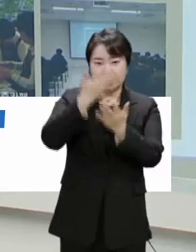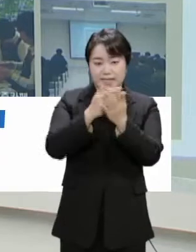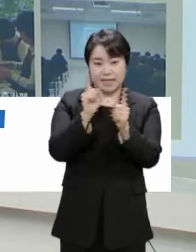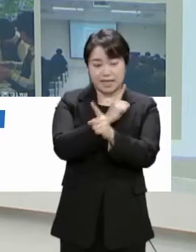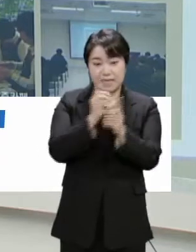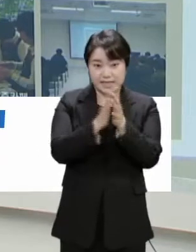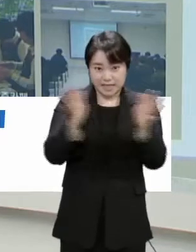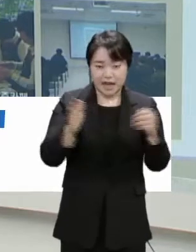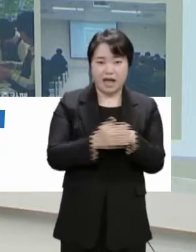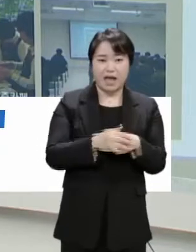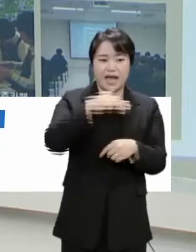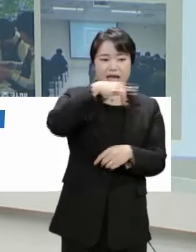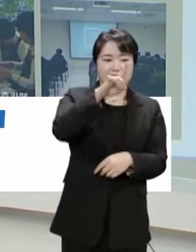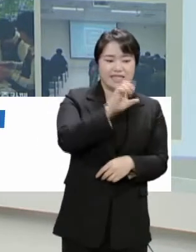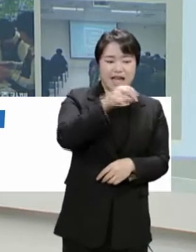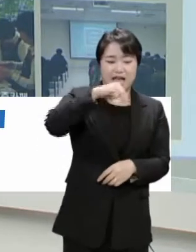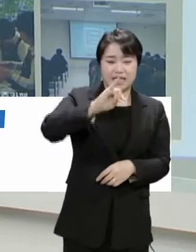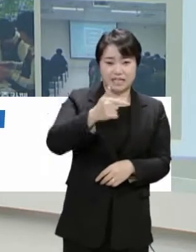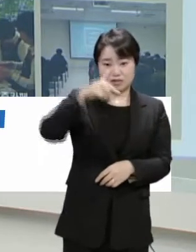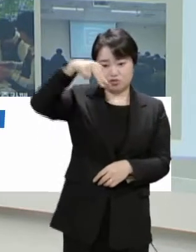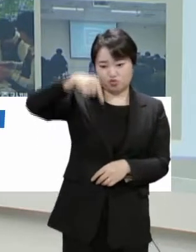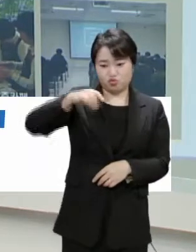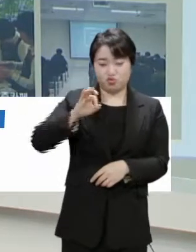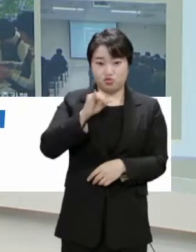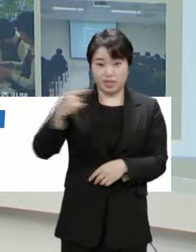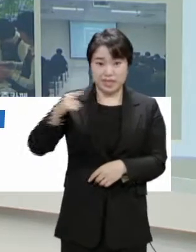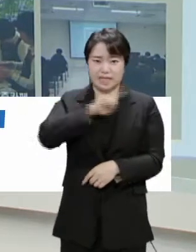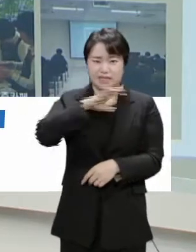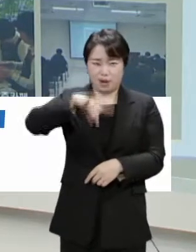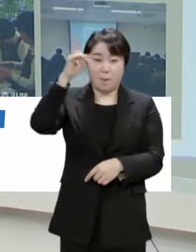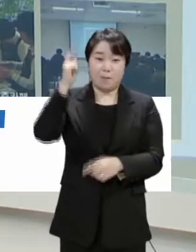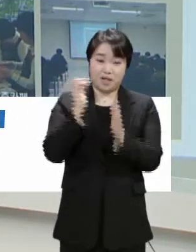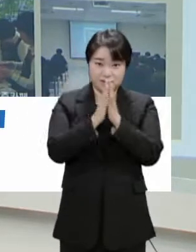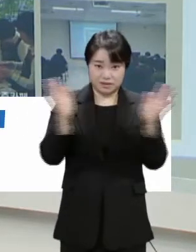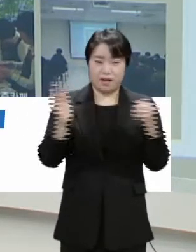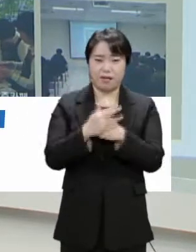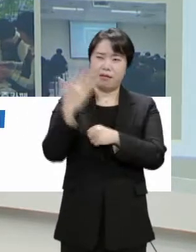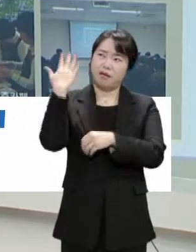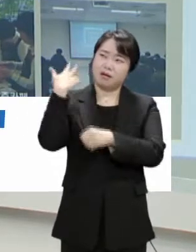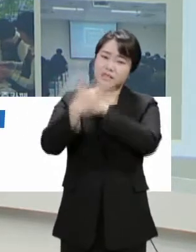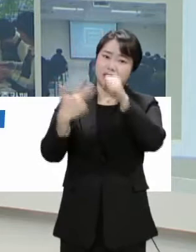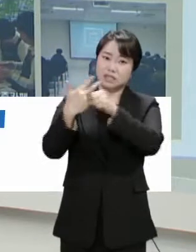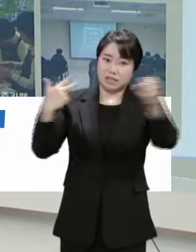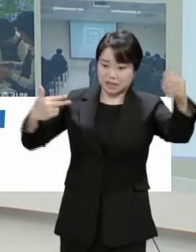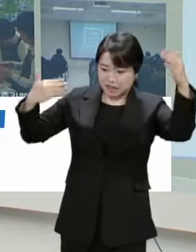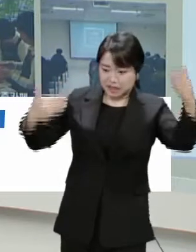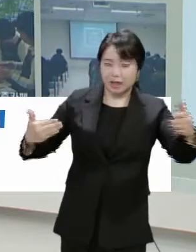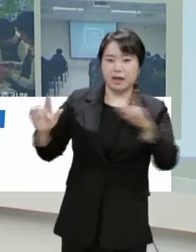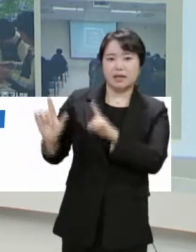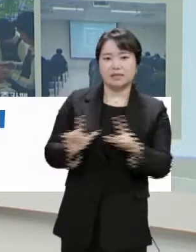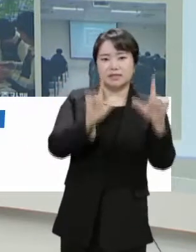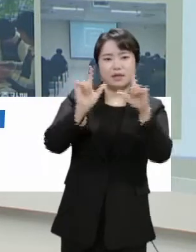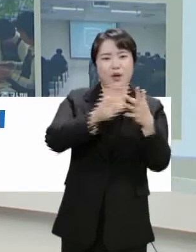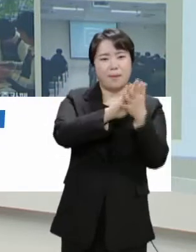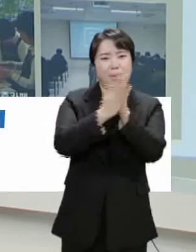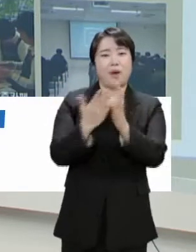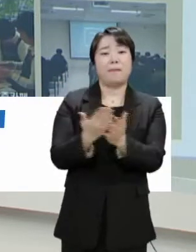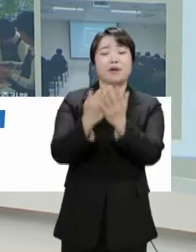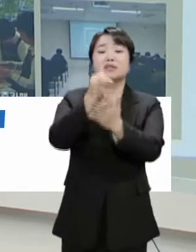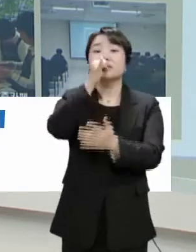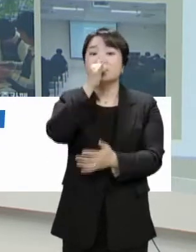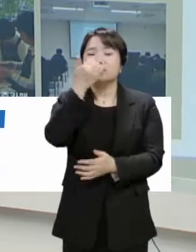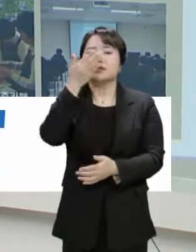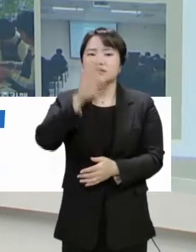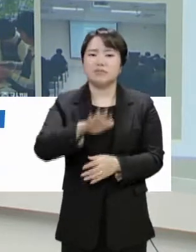시작한 종로구 창신 숭인지구는 어떨까요? 재생 시작 후 지난 7년간 살기 좋은 동네로 발전했다는 의견도